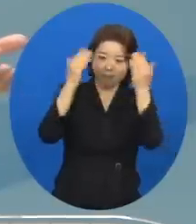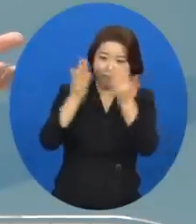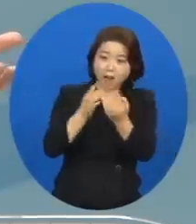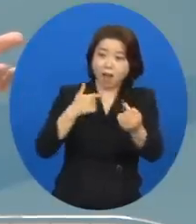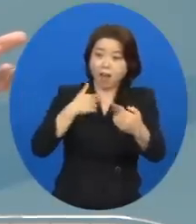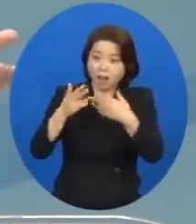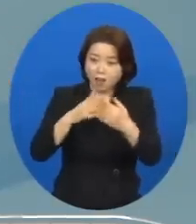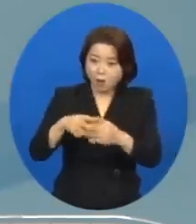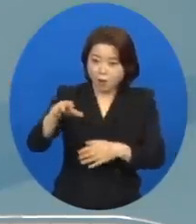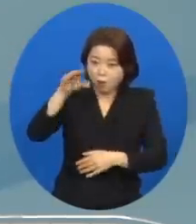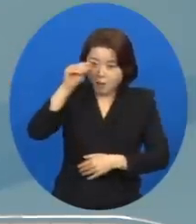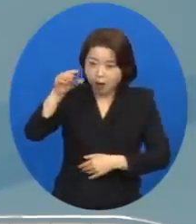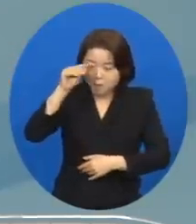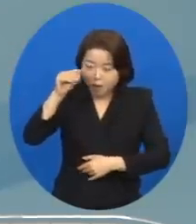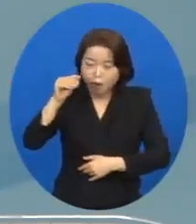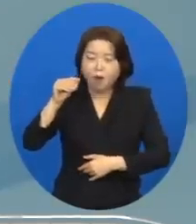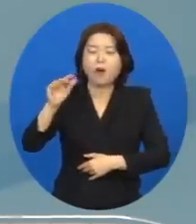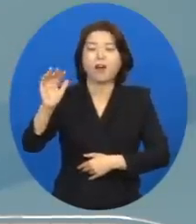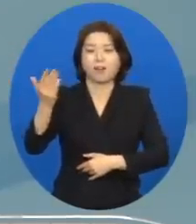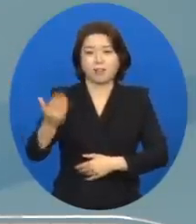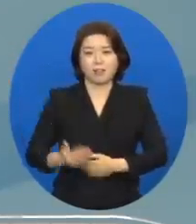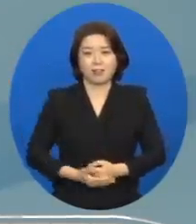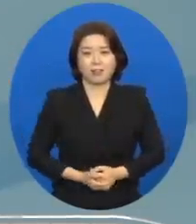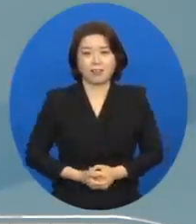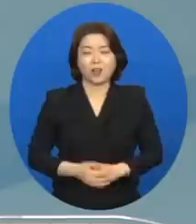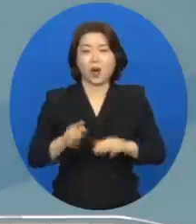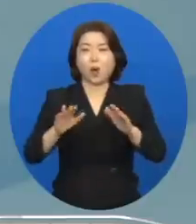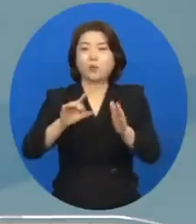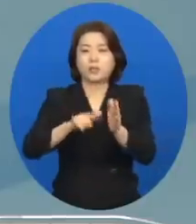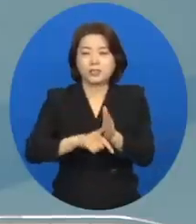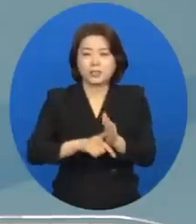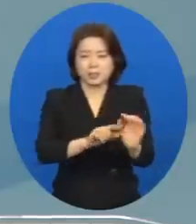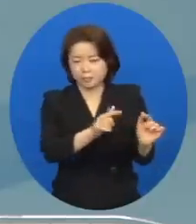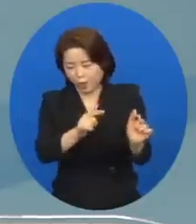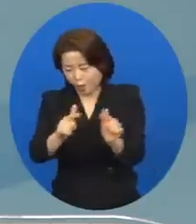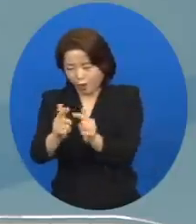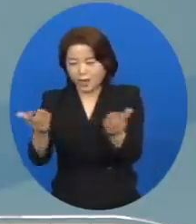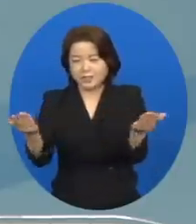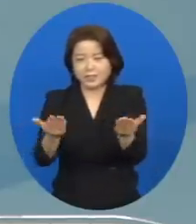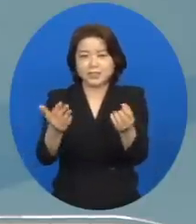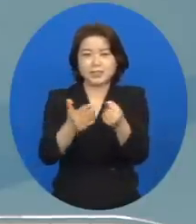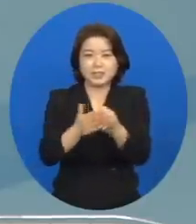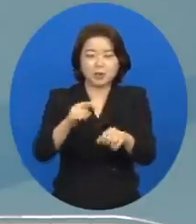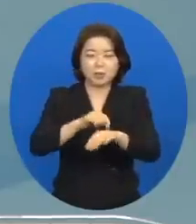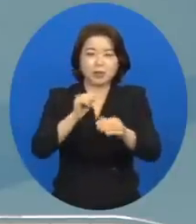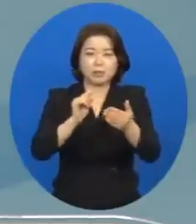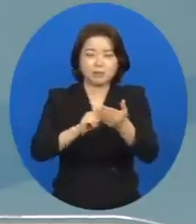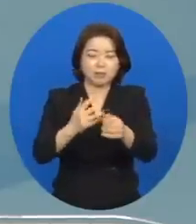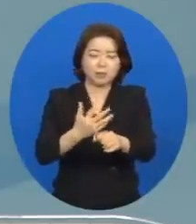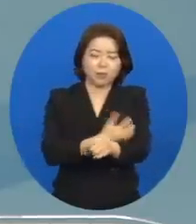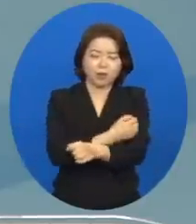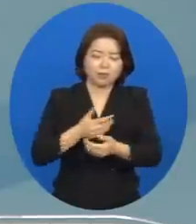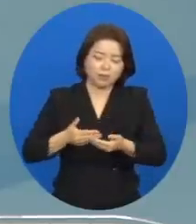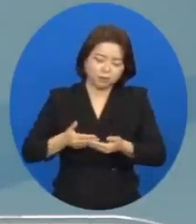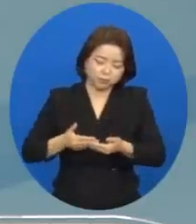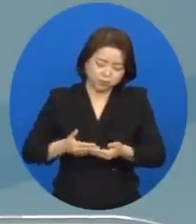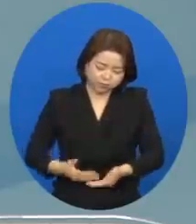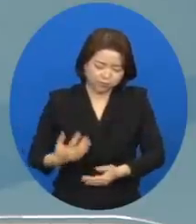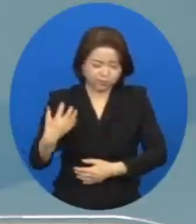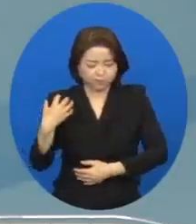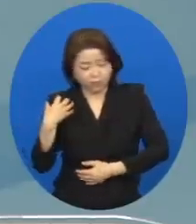됩니다. 오늘 이 시간에 이런저런 일로 마음이 굉장히 무거우신 분,